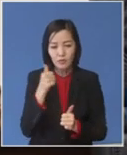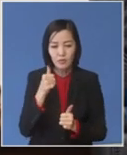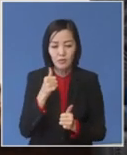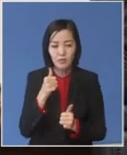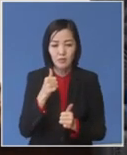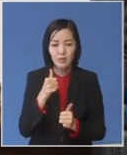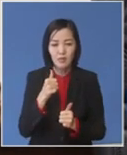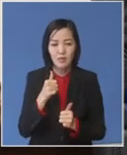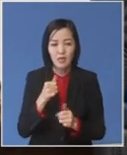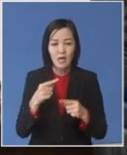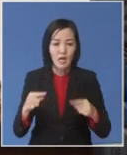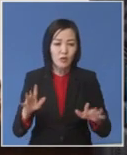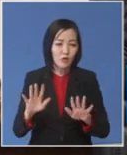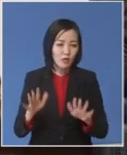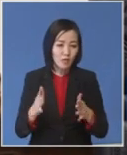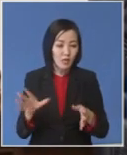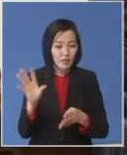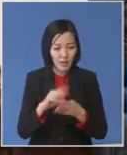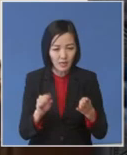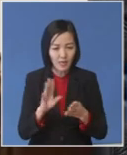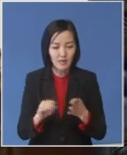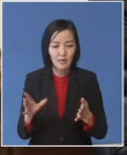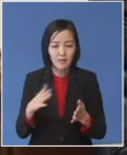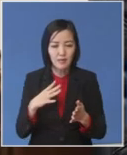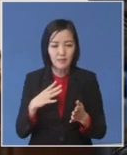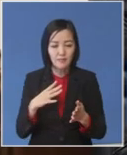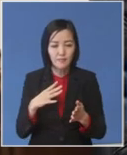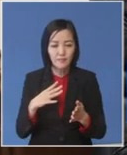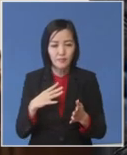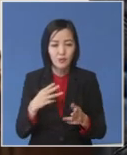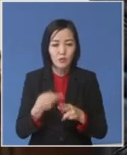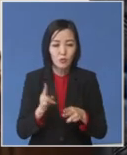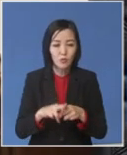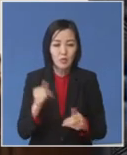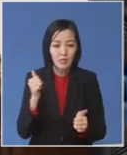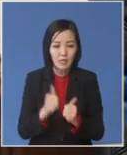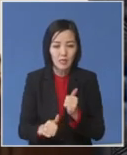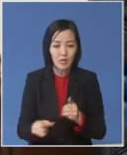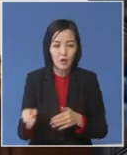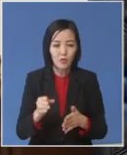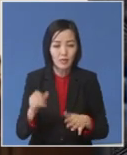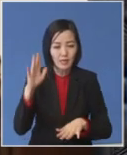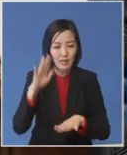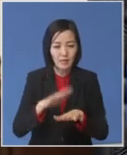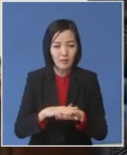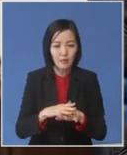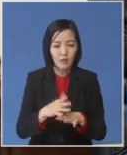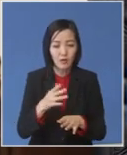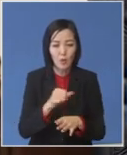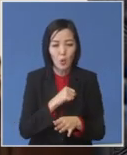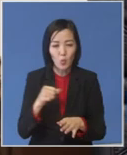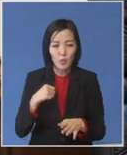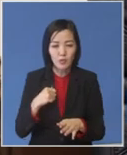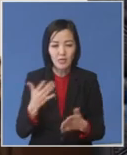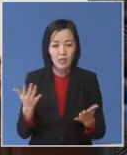әр жайттер қайталанады, оны өздеріңіз білесіздер. Сонтан әр аудан әкімі өзінің қай жерінде,